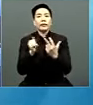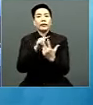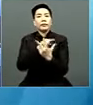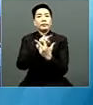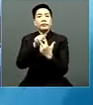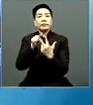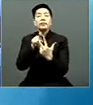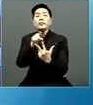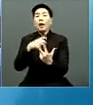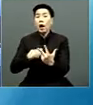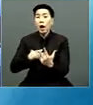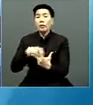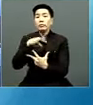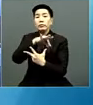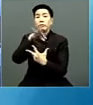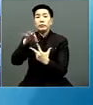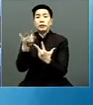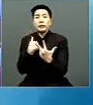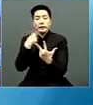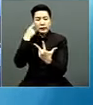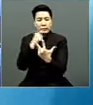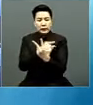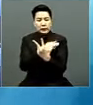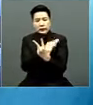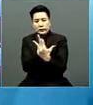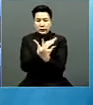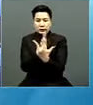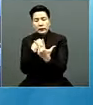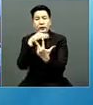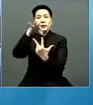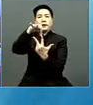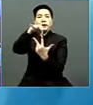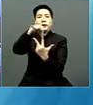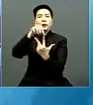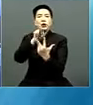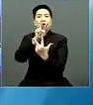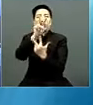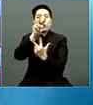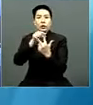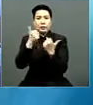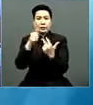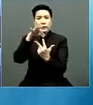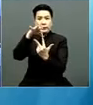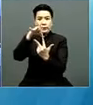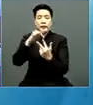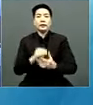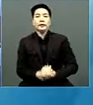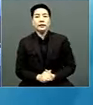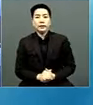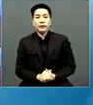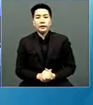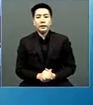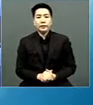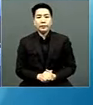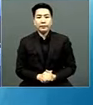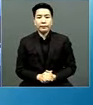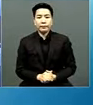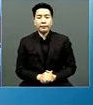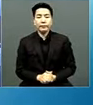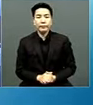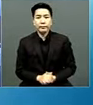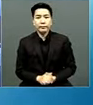ราจะเลือกในอันที่2น่าจะดีที่สุดนะครับไปที่ภาพถัดไปเลยครับมาดูเรื่องของภาพ